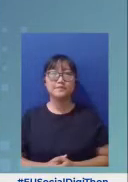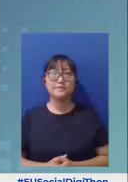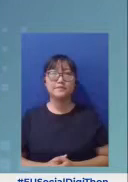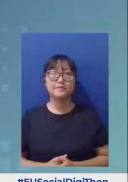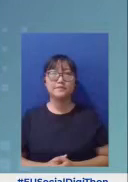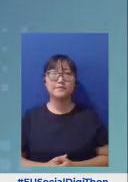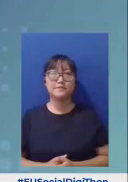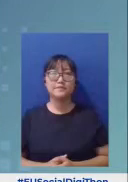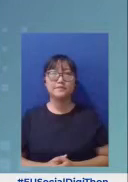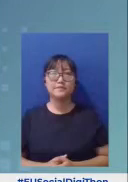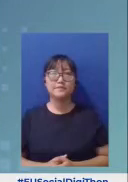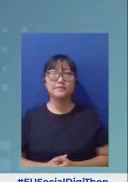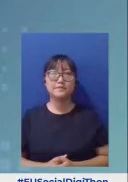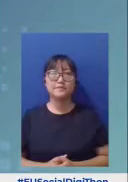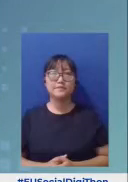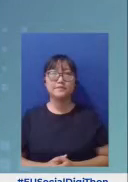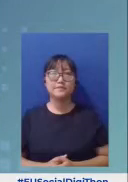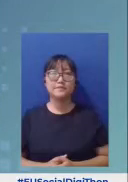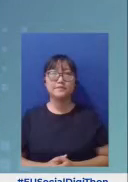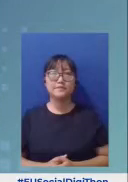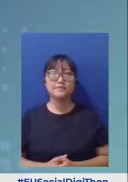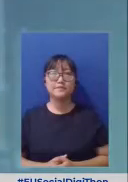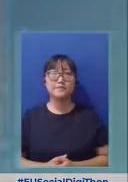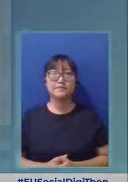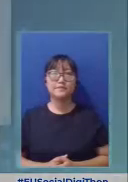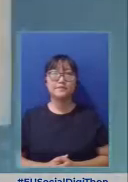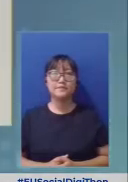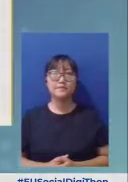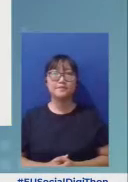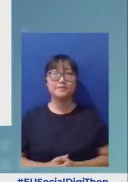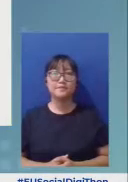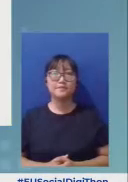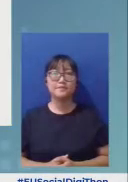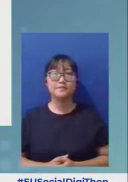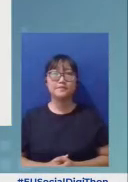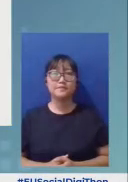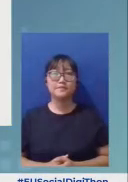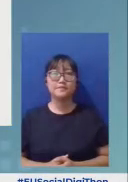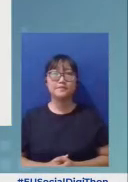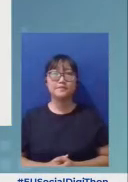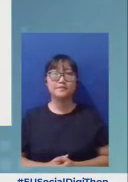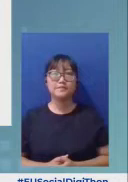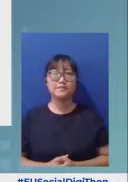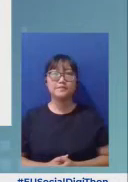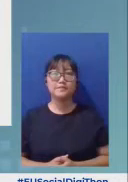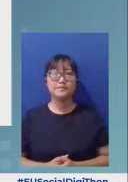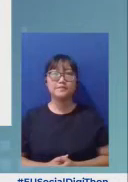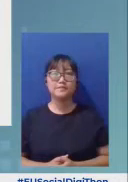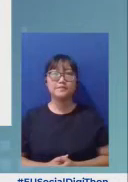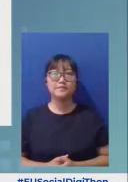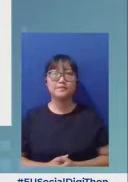Waktu dan tempat kami persilahkan untuk Ibu. Monggo Ibu. Siap, terima kasih. Baiklah,